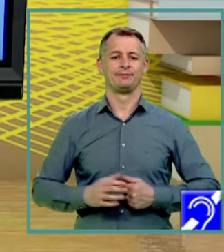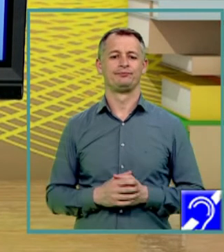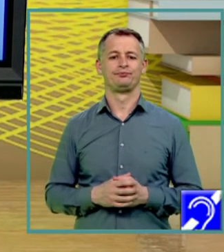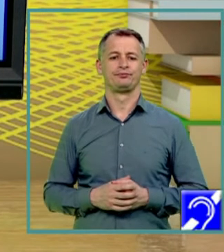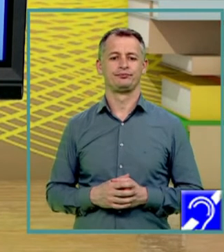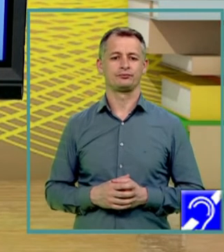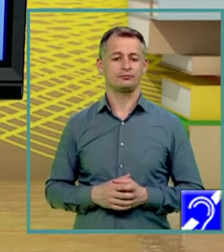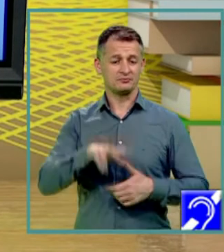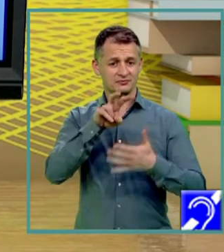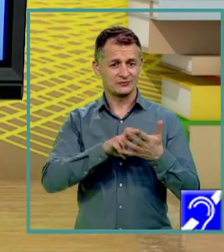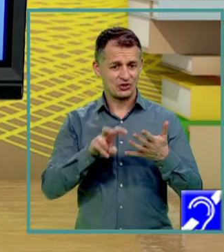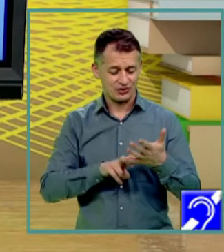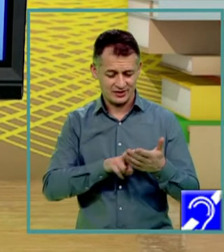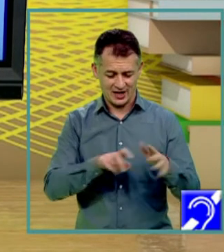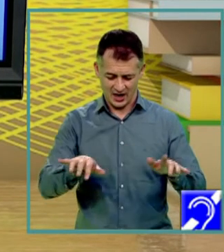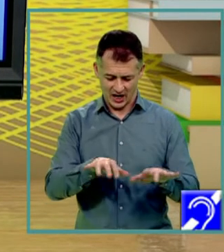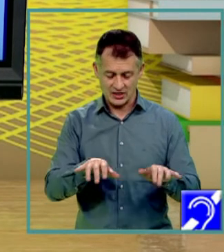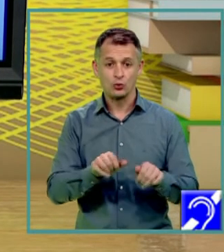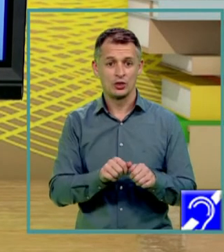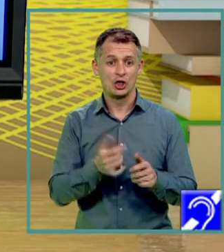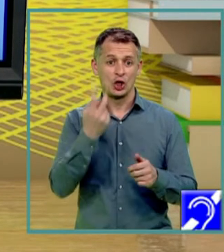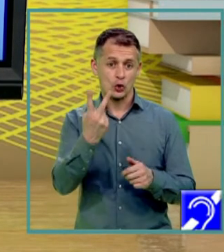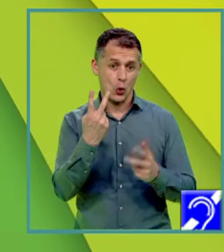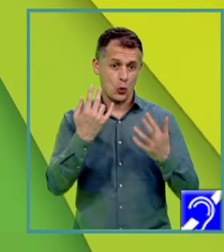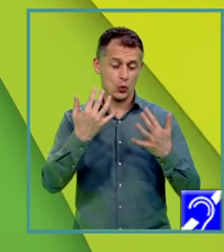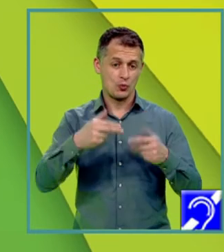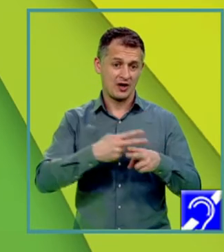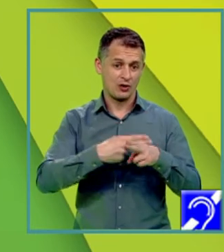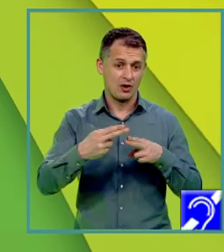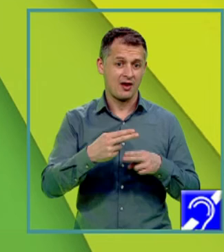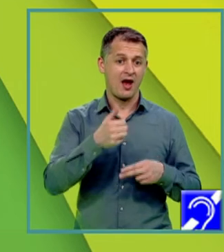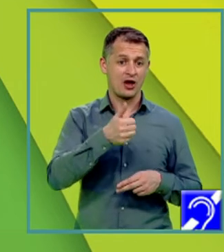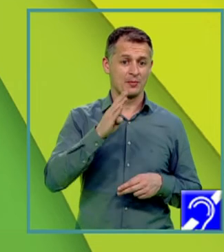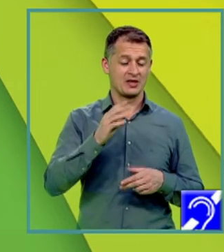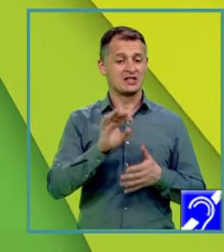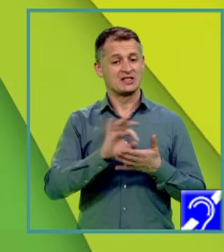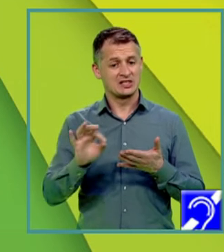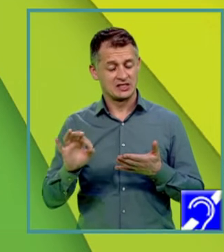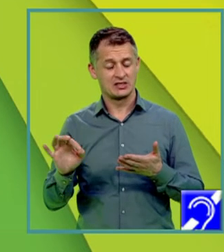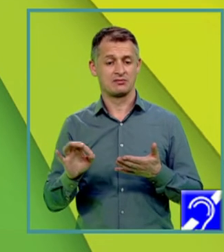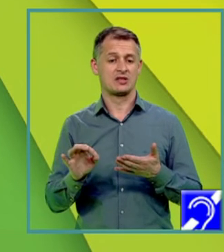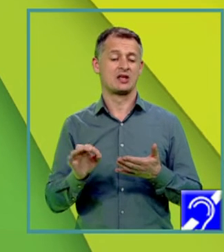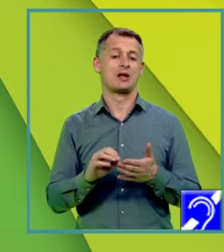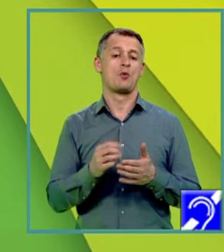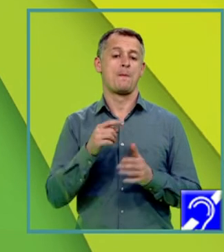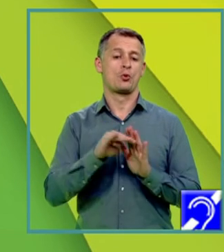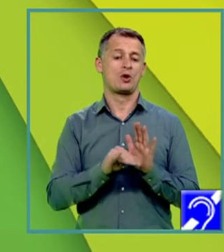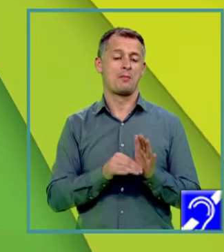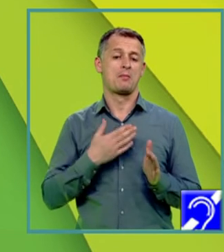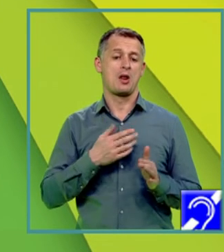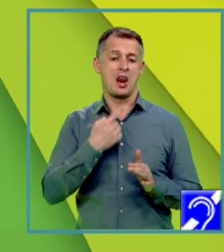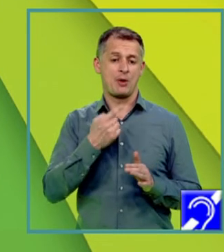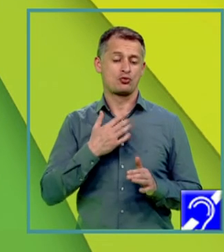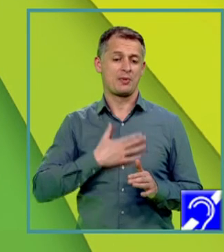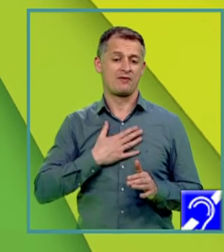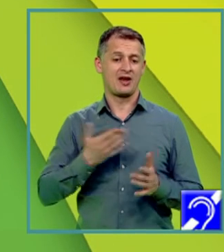se citesc de la tastatura două numere naturale nenule a și b și ni se cere să scriem un program în limbajul de programare preferat care